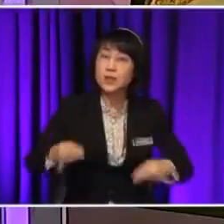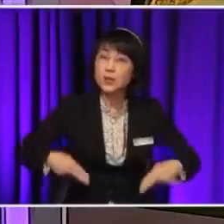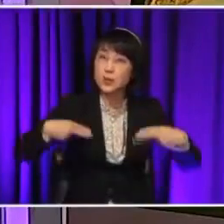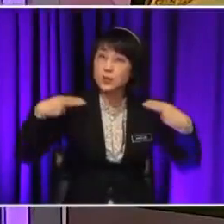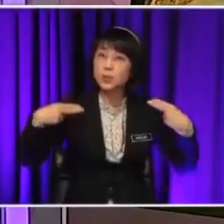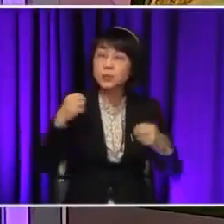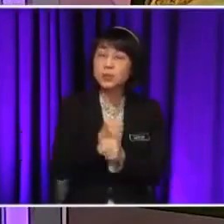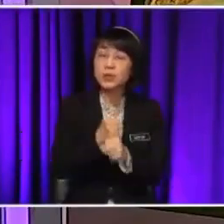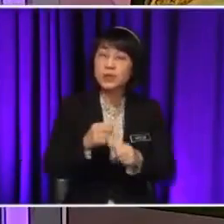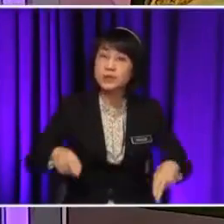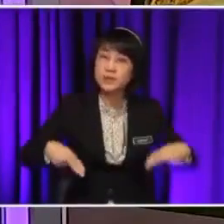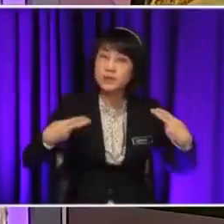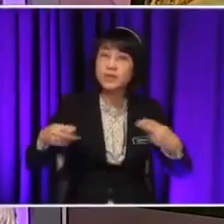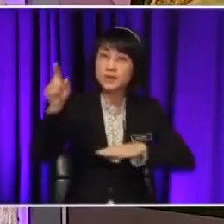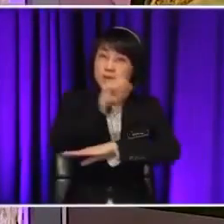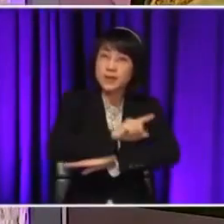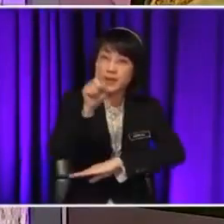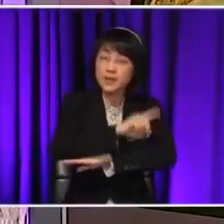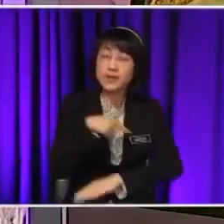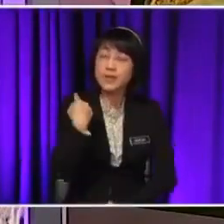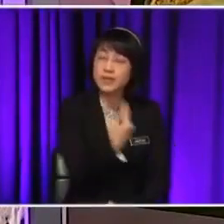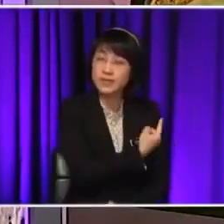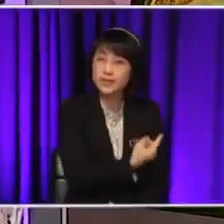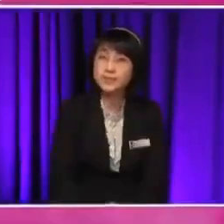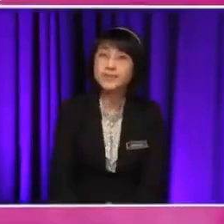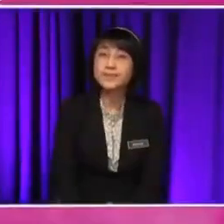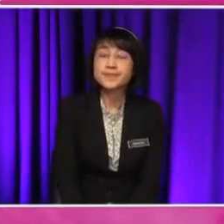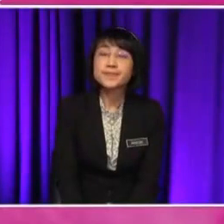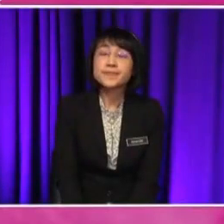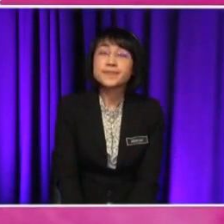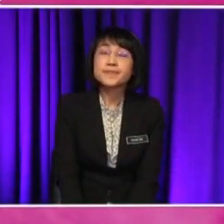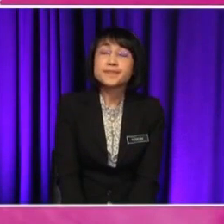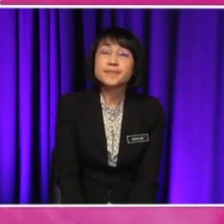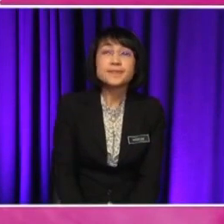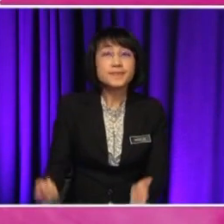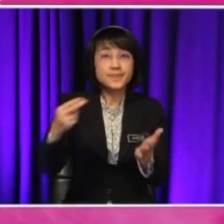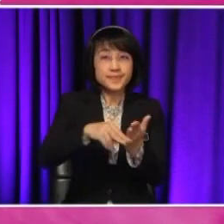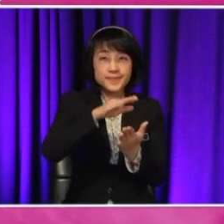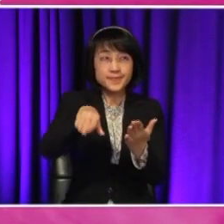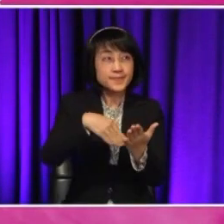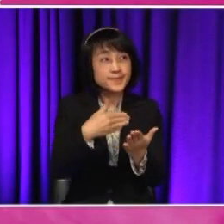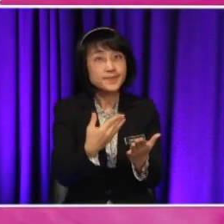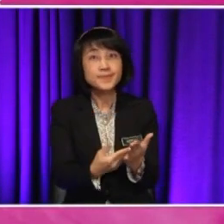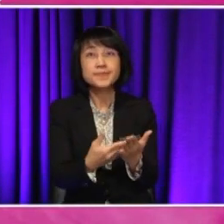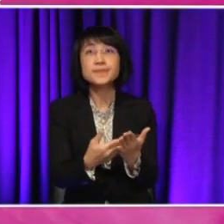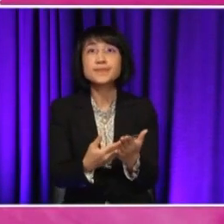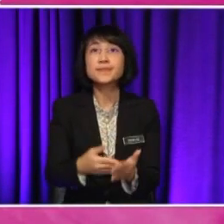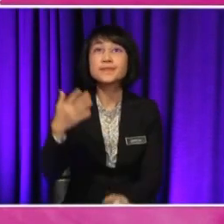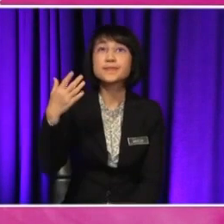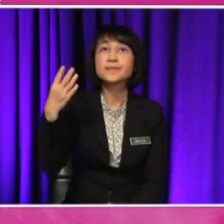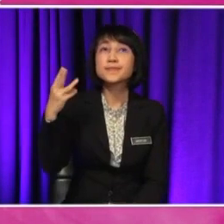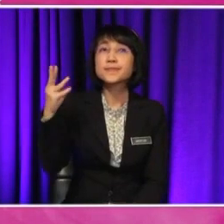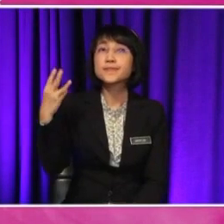semakin sibuk sekarang ni. Okey, kita teruskan kepada ulang kaji yang ke-16. Baik cikgu. Okey, membangunkan model prototip